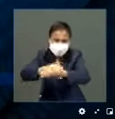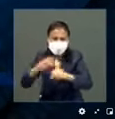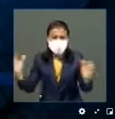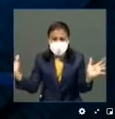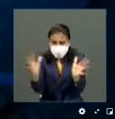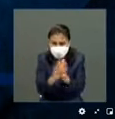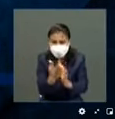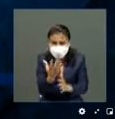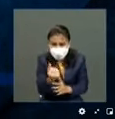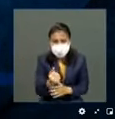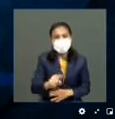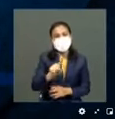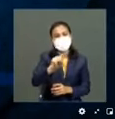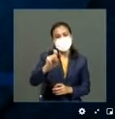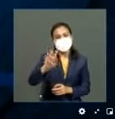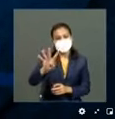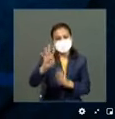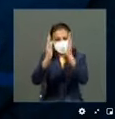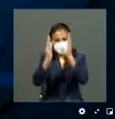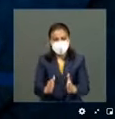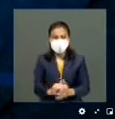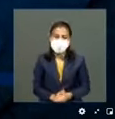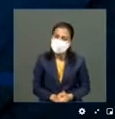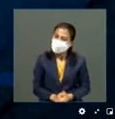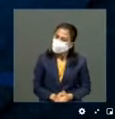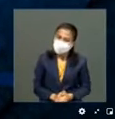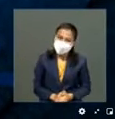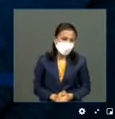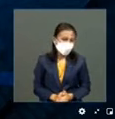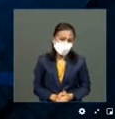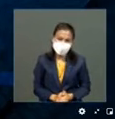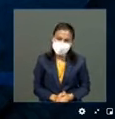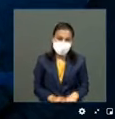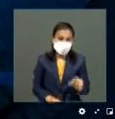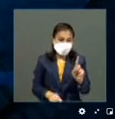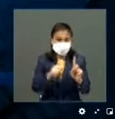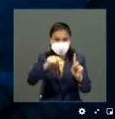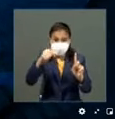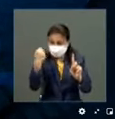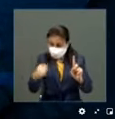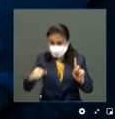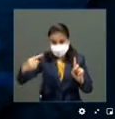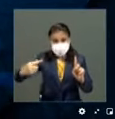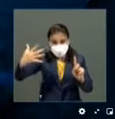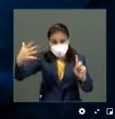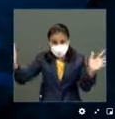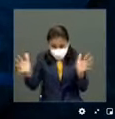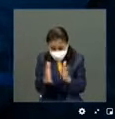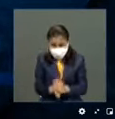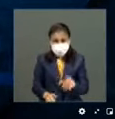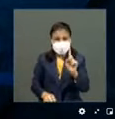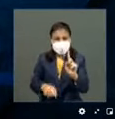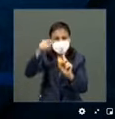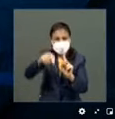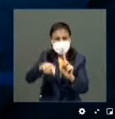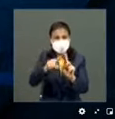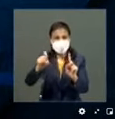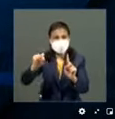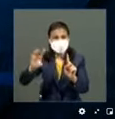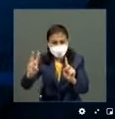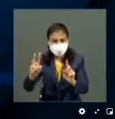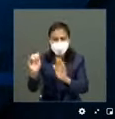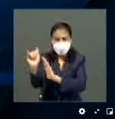งนี้ถึง104คนนะคะถ้านับ1ถึง10พฤษภาคม มากถึง 1,126 คนนะ